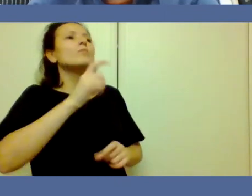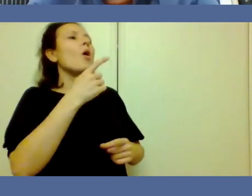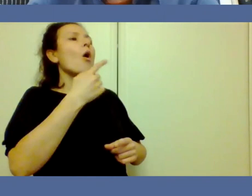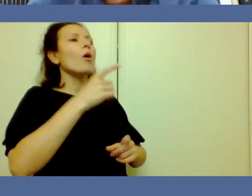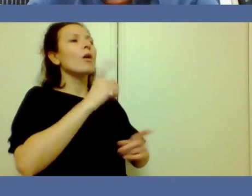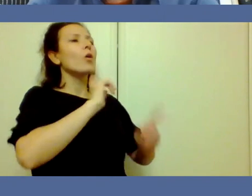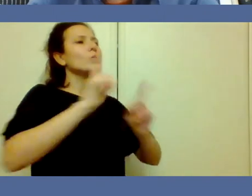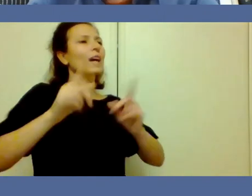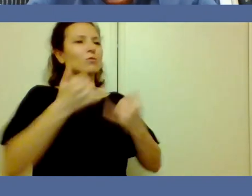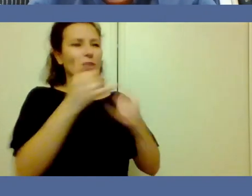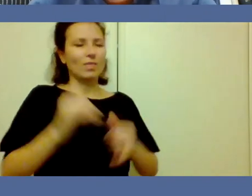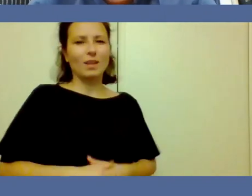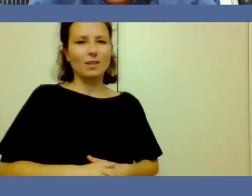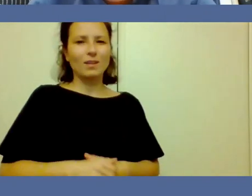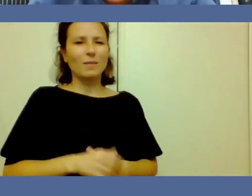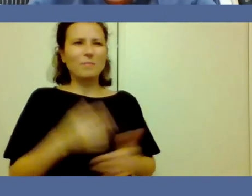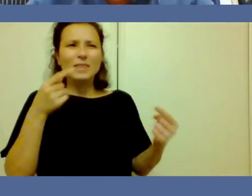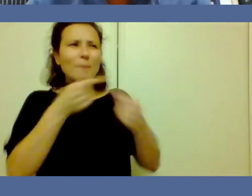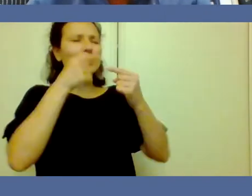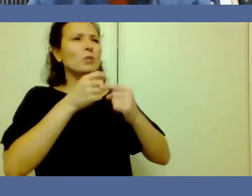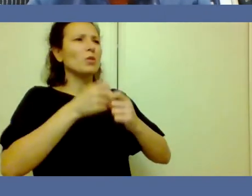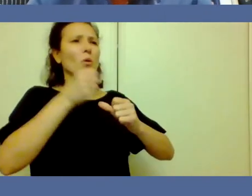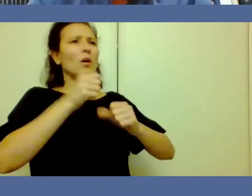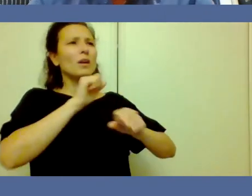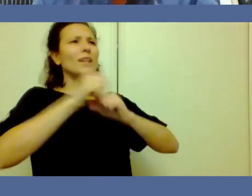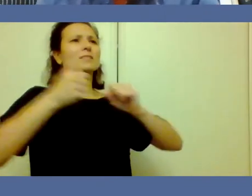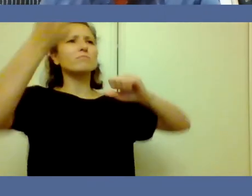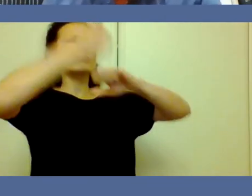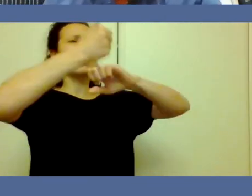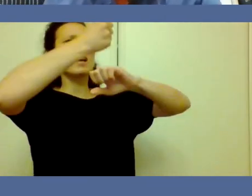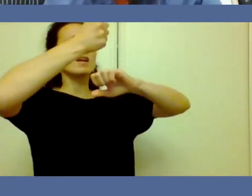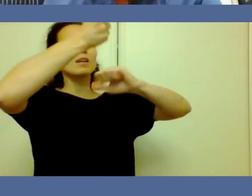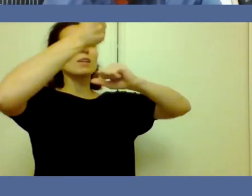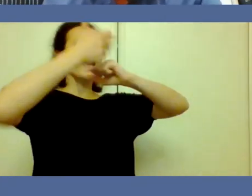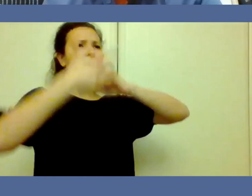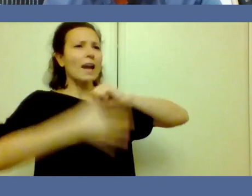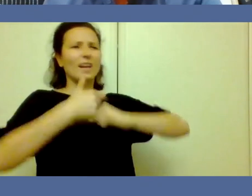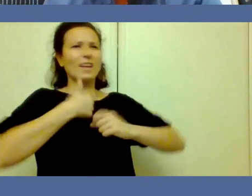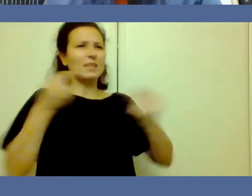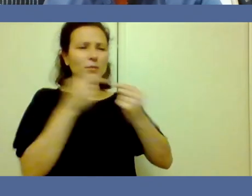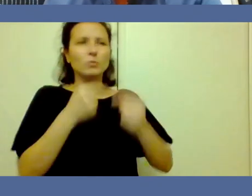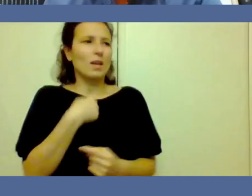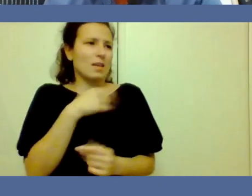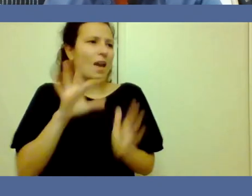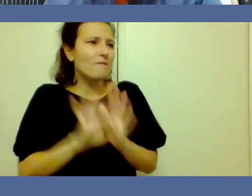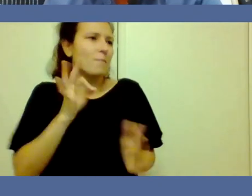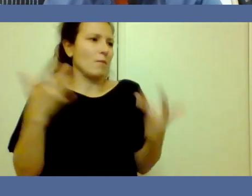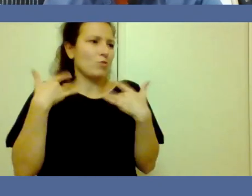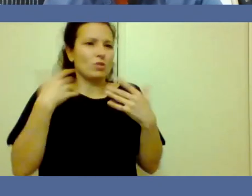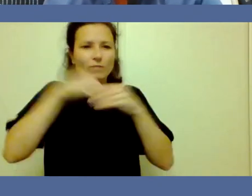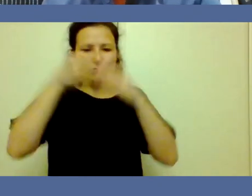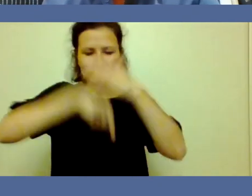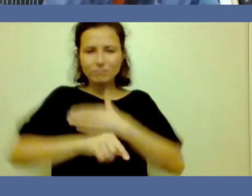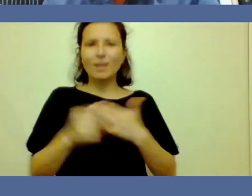hierarchii i nie posiadam wiedzy ani odwagi. Widzi pan, ja wybrałam życie w fantazjach, a